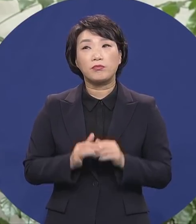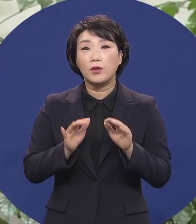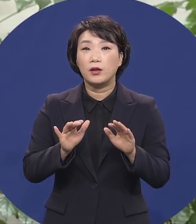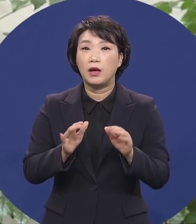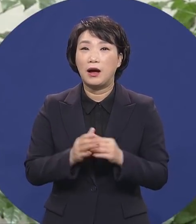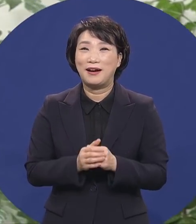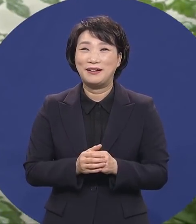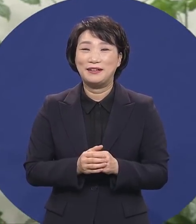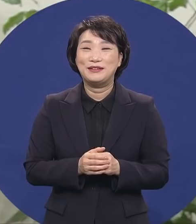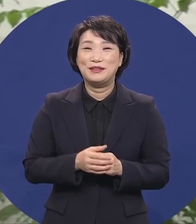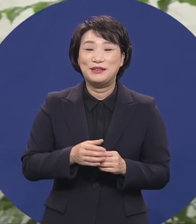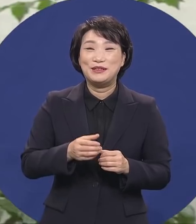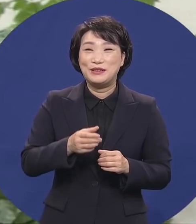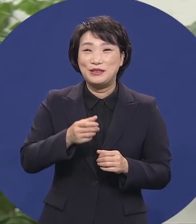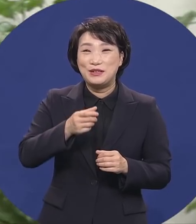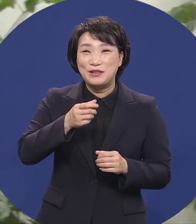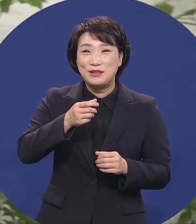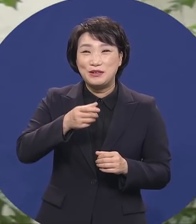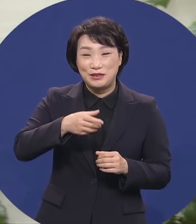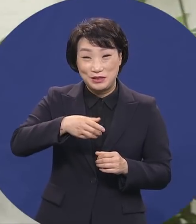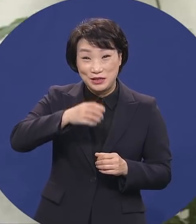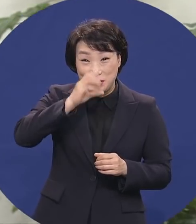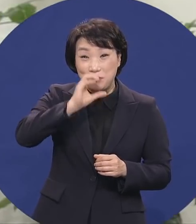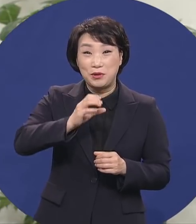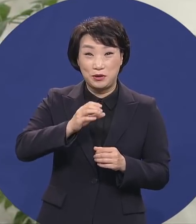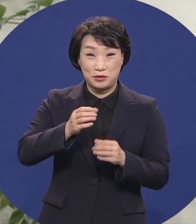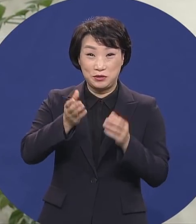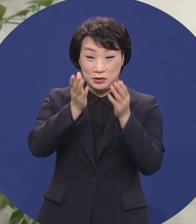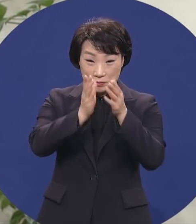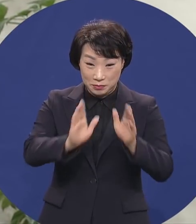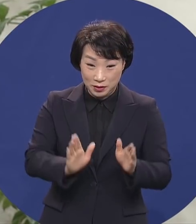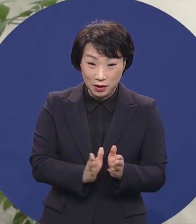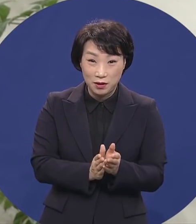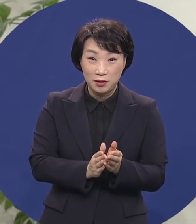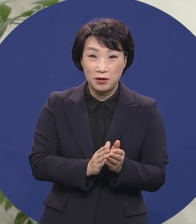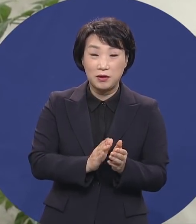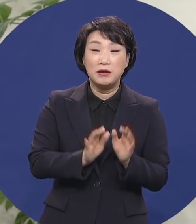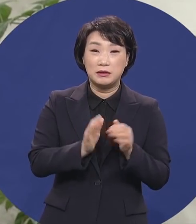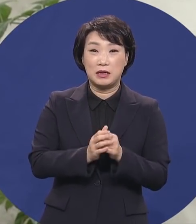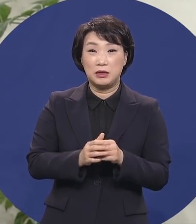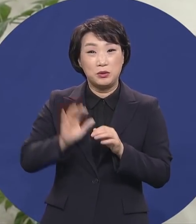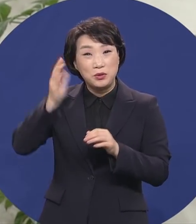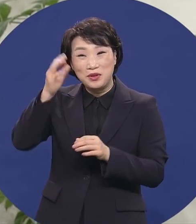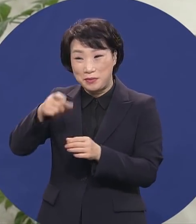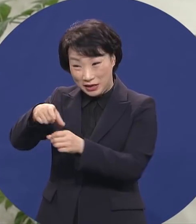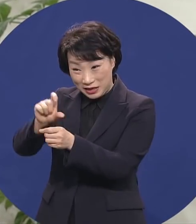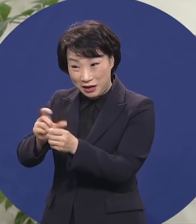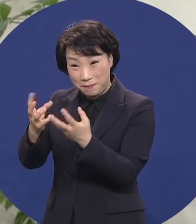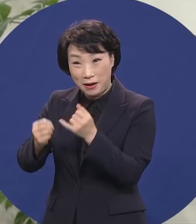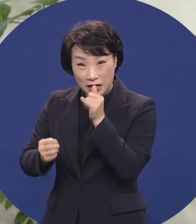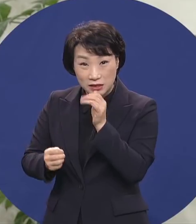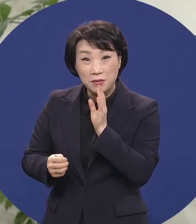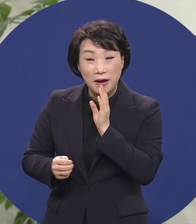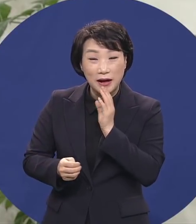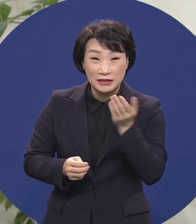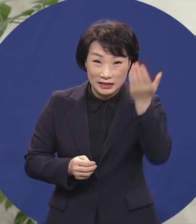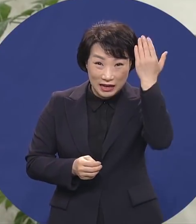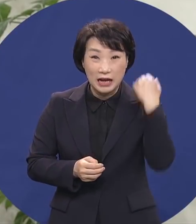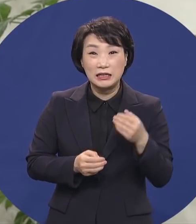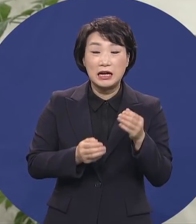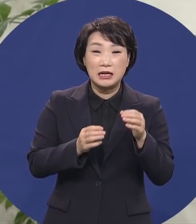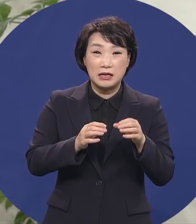이 음료수 병을, 지금은 이제 깡통이 많이 나왔죠. 병에다 옛날에 있을 때